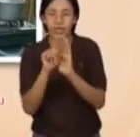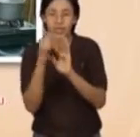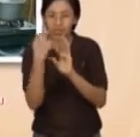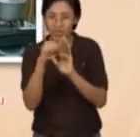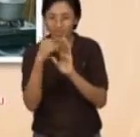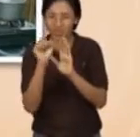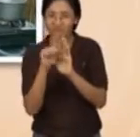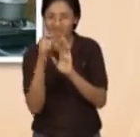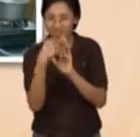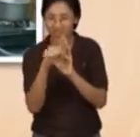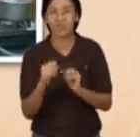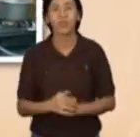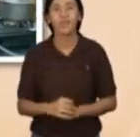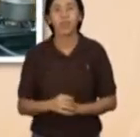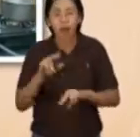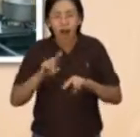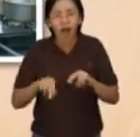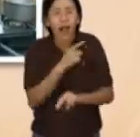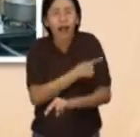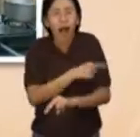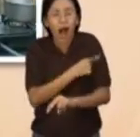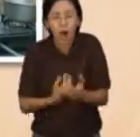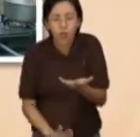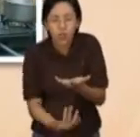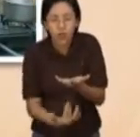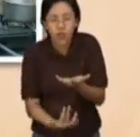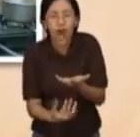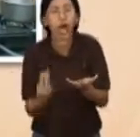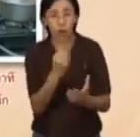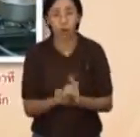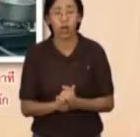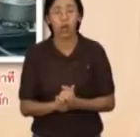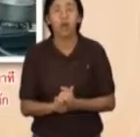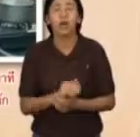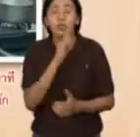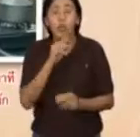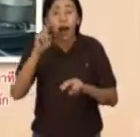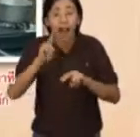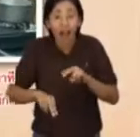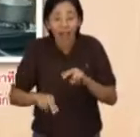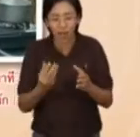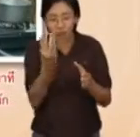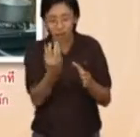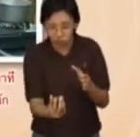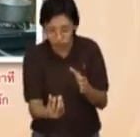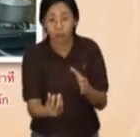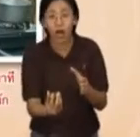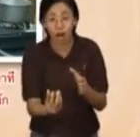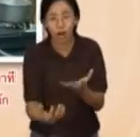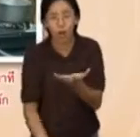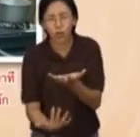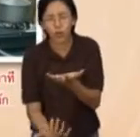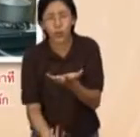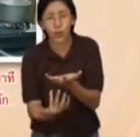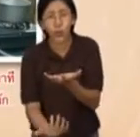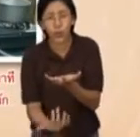กแล้ว สิบนาทีก็สุกแล้ว ครับผม ไข่ขาวปกติก็สุกง่ายอยู่แล้วนะคะ ปกติเราต้มไข่เนี่ยถ้าเป็นยางมะตูมนี่ก็ต้องรู้นะฮะว่าไข่